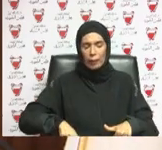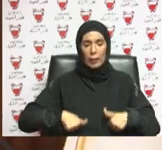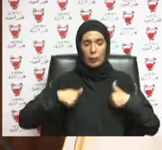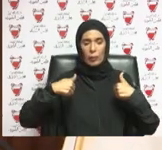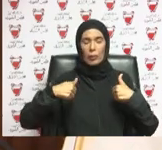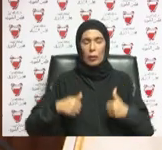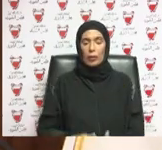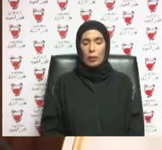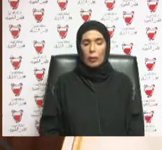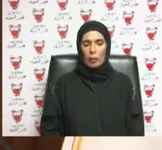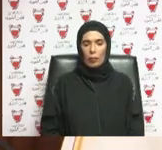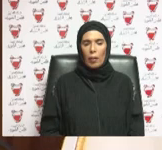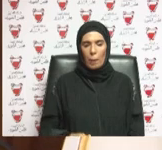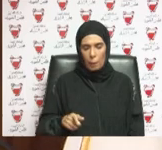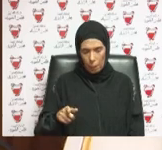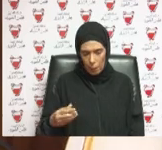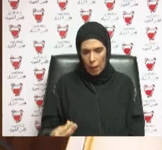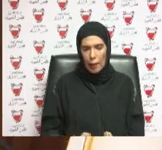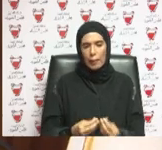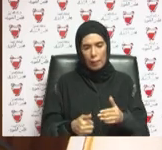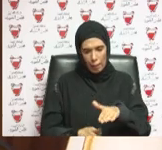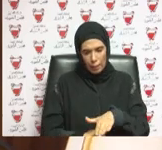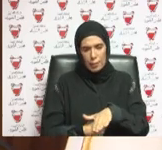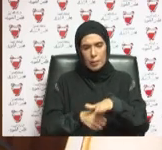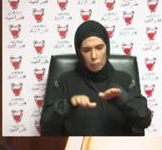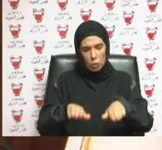وأيضا أعزيك معالي الرئيس